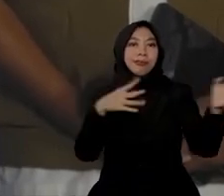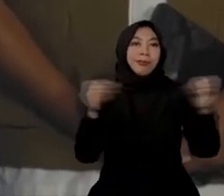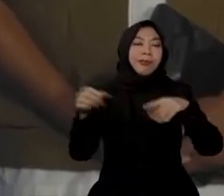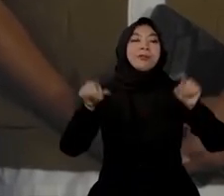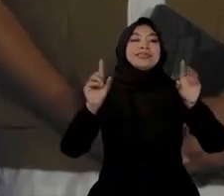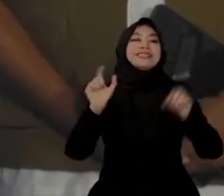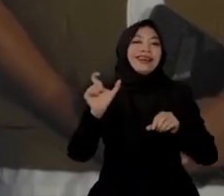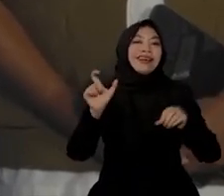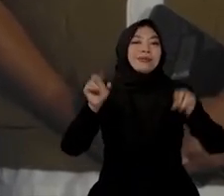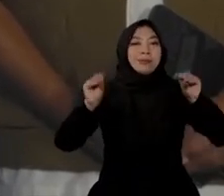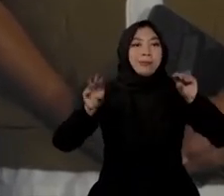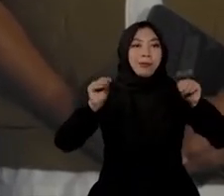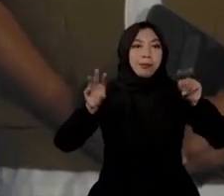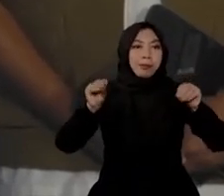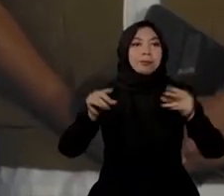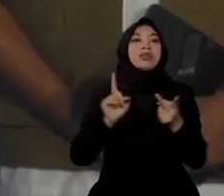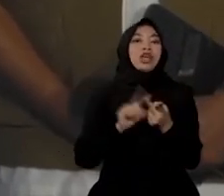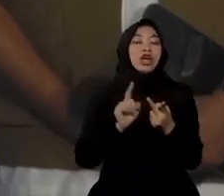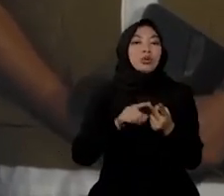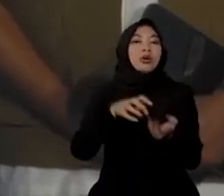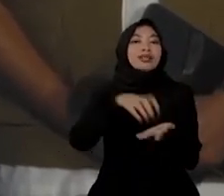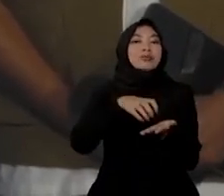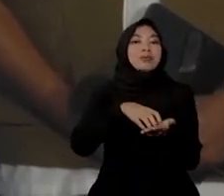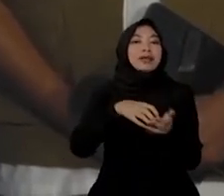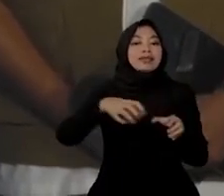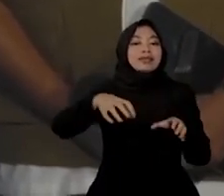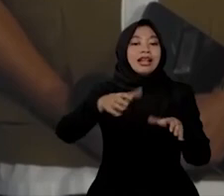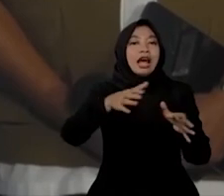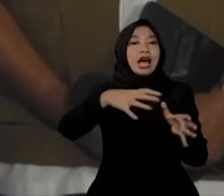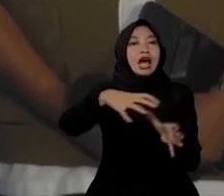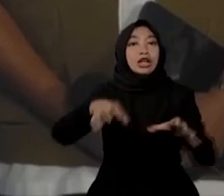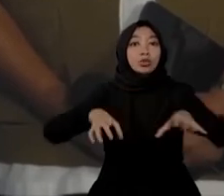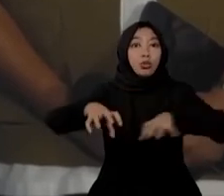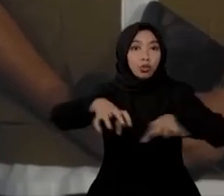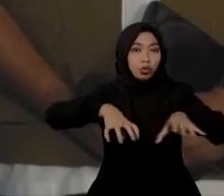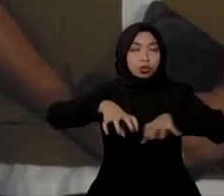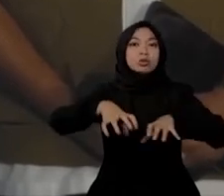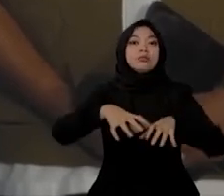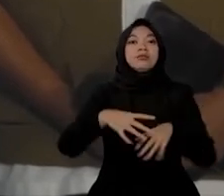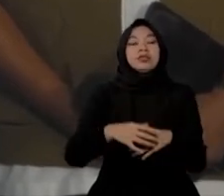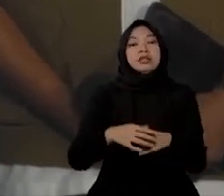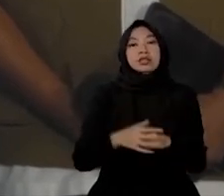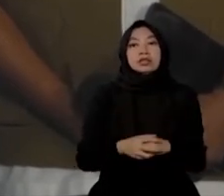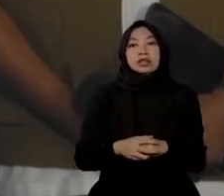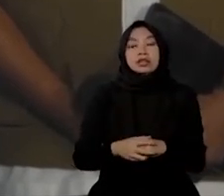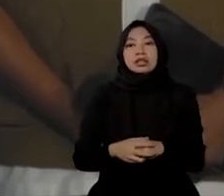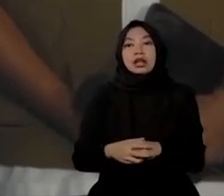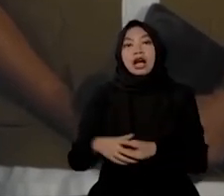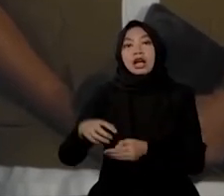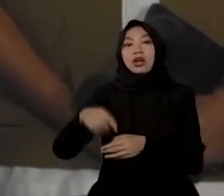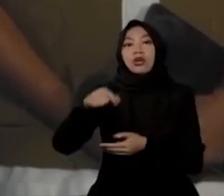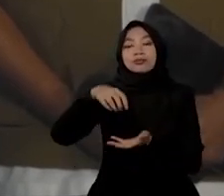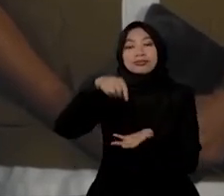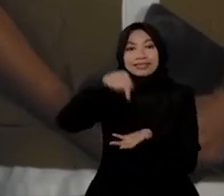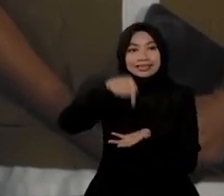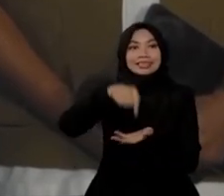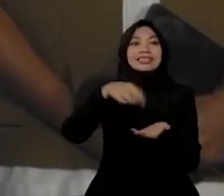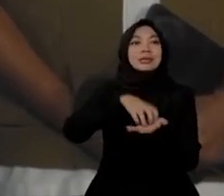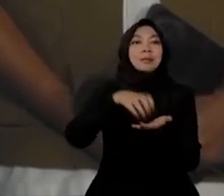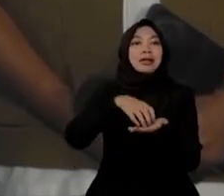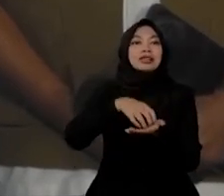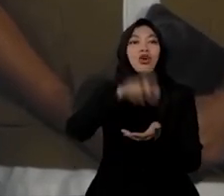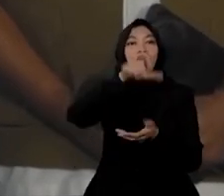unik. Yang berikutnya adalah pengaturan tempat. Agak berbeda dengan kegiatan mengumpulkan orang yang tidak ada kursi. Di sini ada